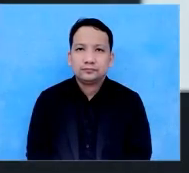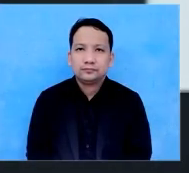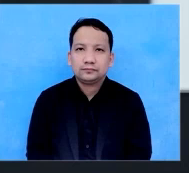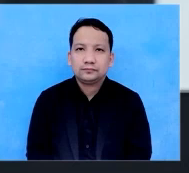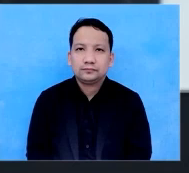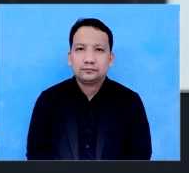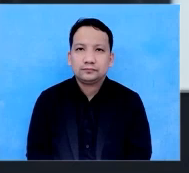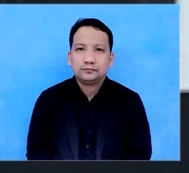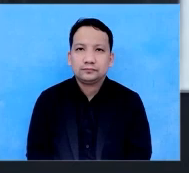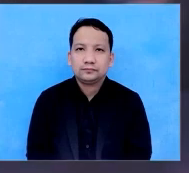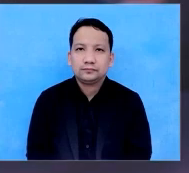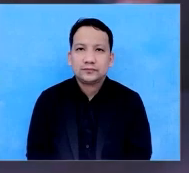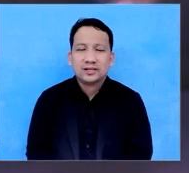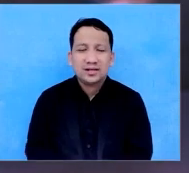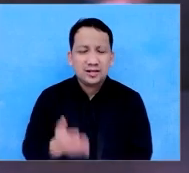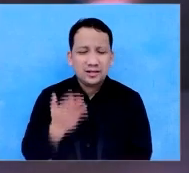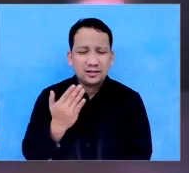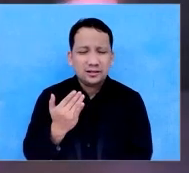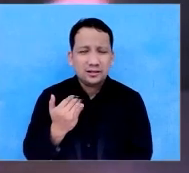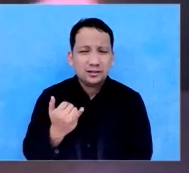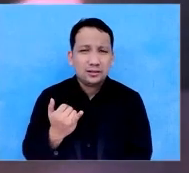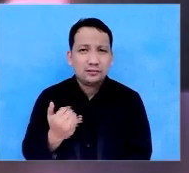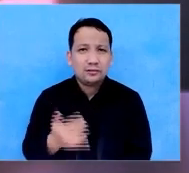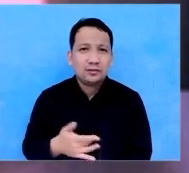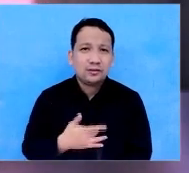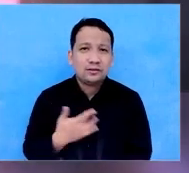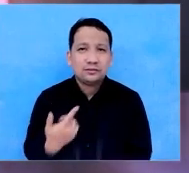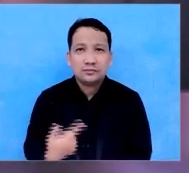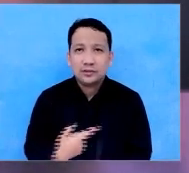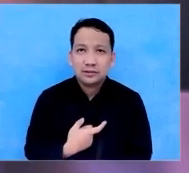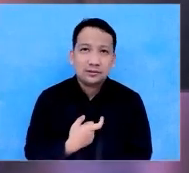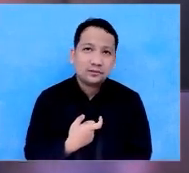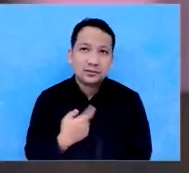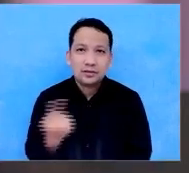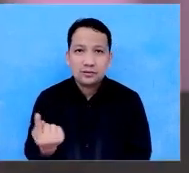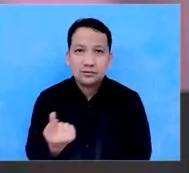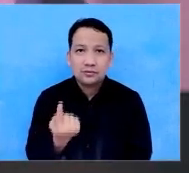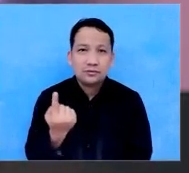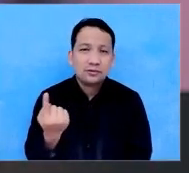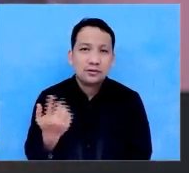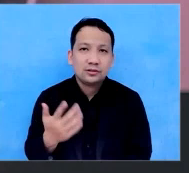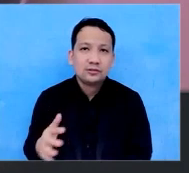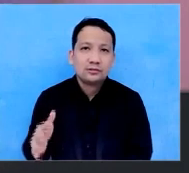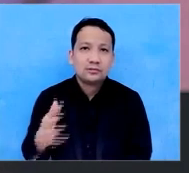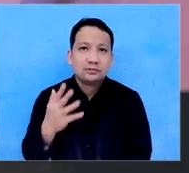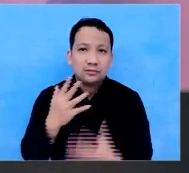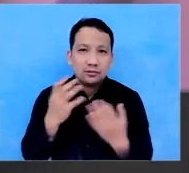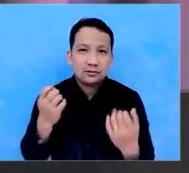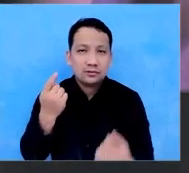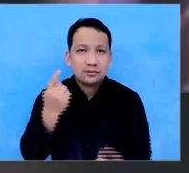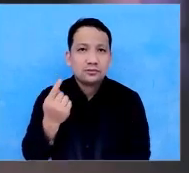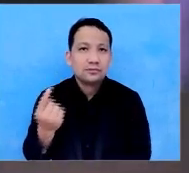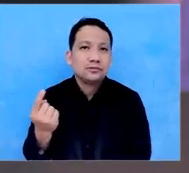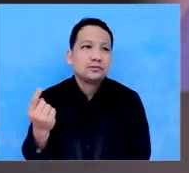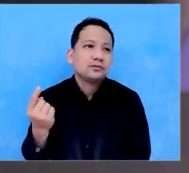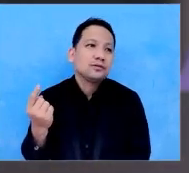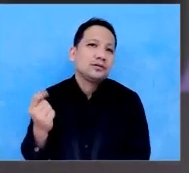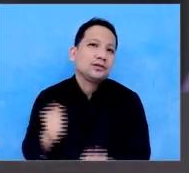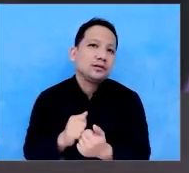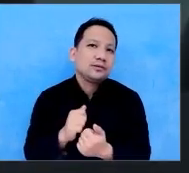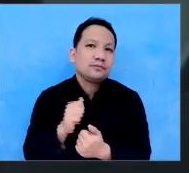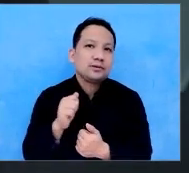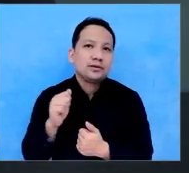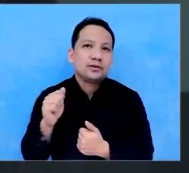Bakit parang sa'kin lamang may galit? Madayang